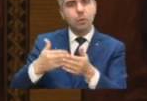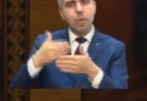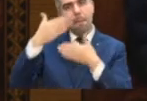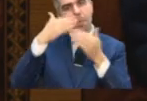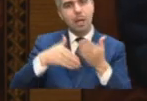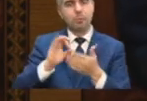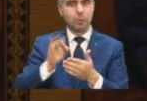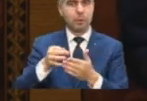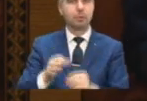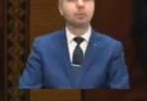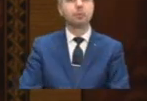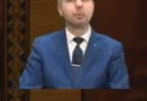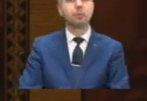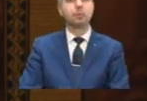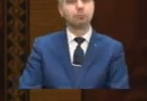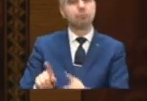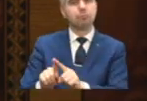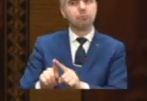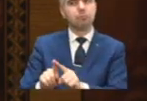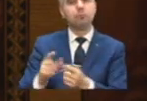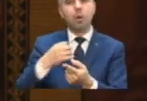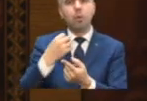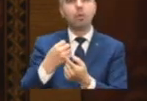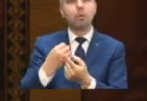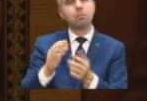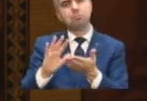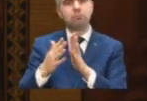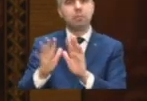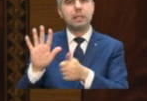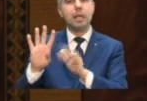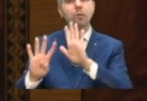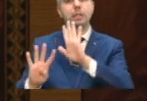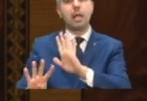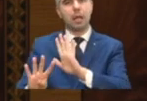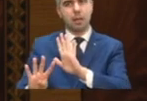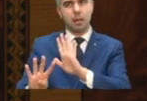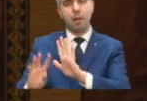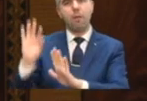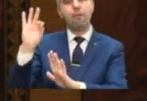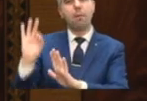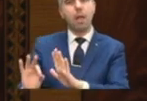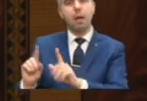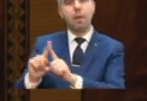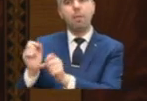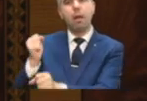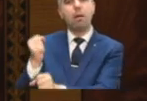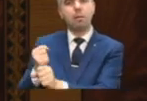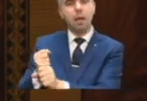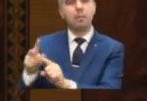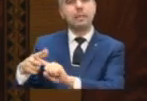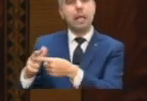لكن استرجعنا أكثر من 96% في مناصب الشغل قطاع